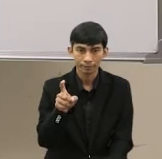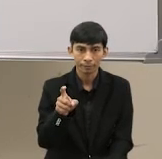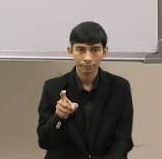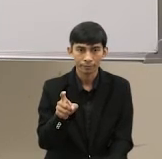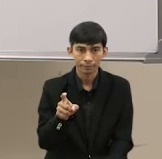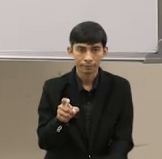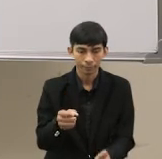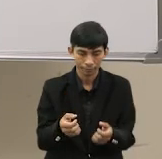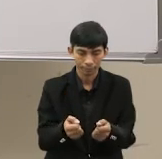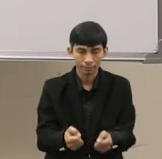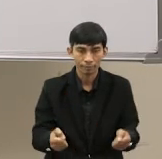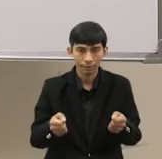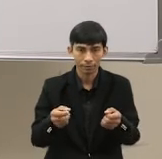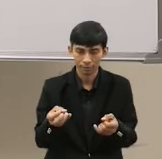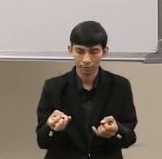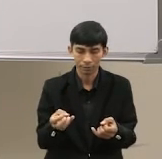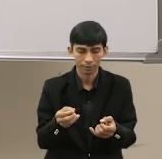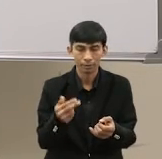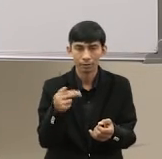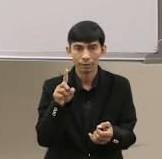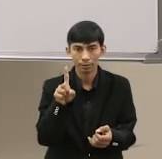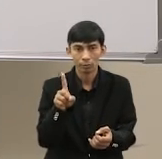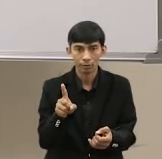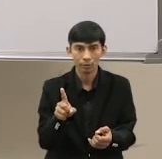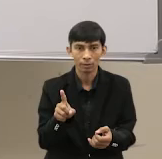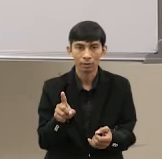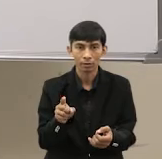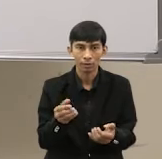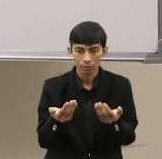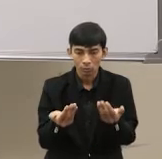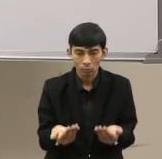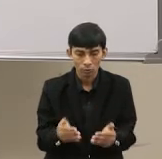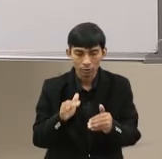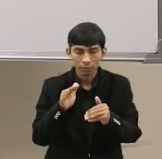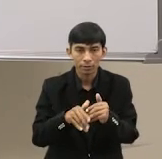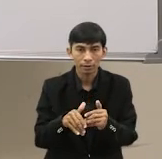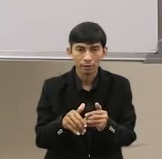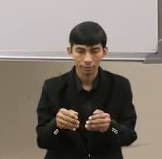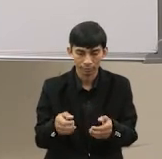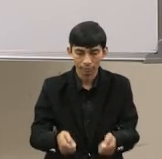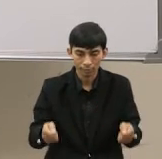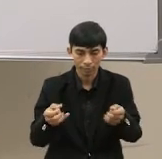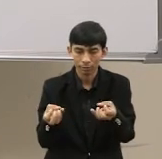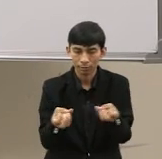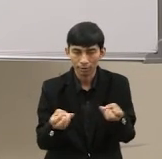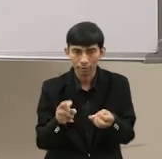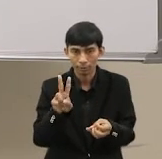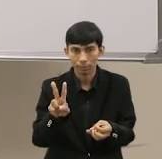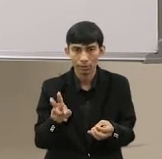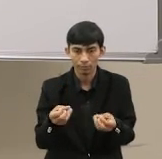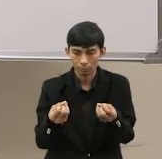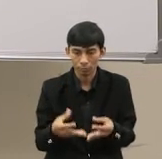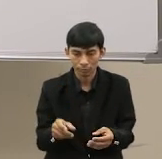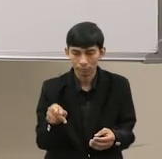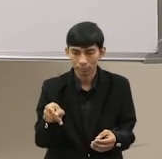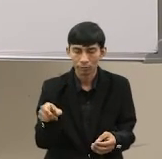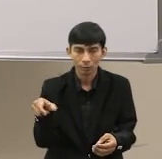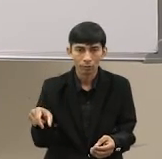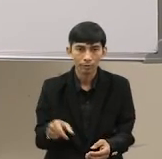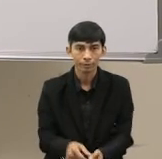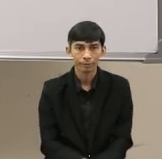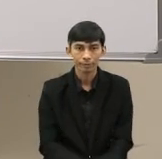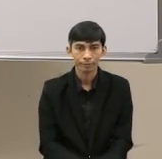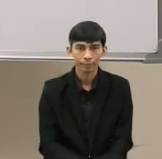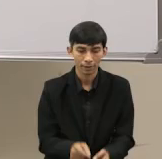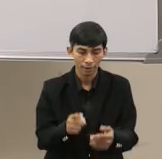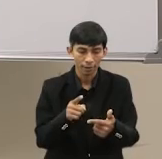bài sở tì mùi ngôn chiển bài sở tì pì bọn man kilogram chắc con mở à tì mùi miền tầng